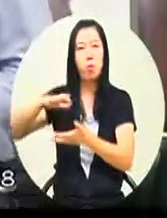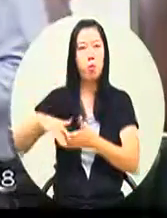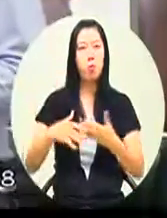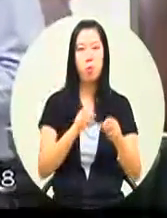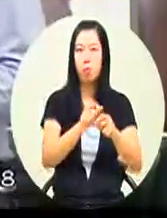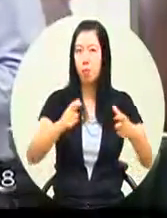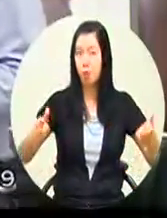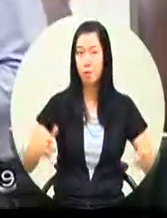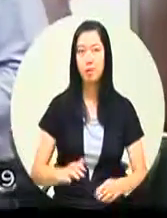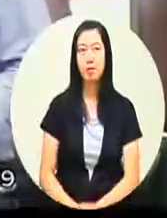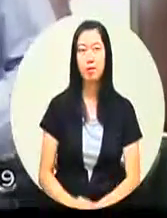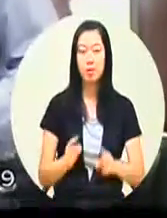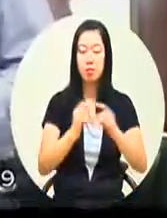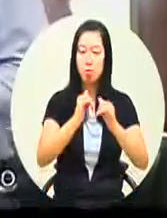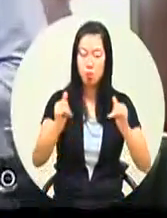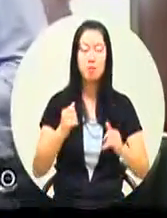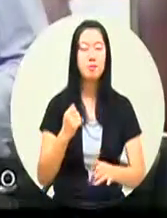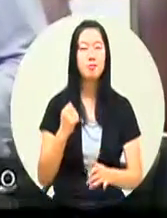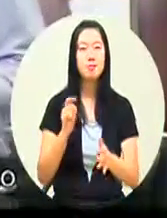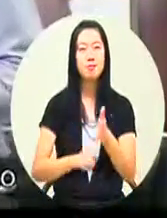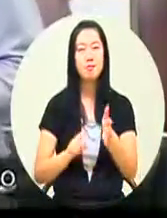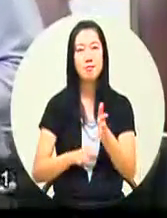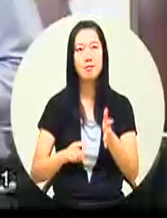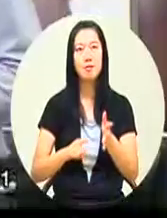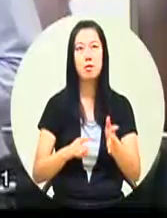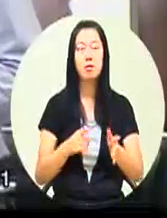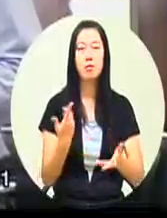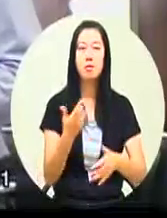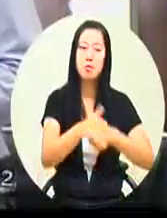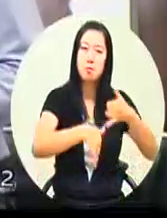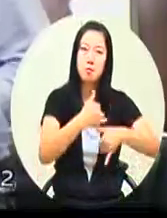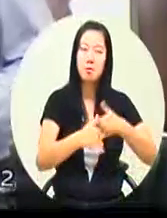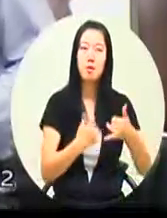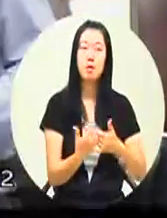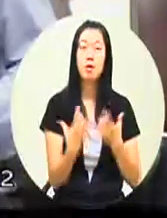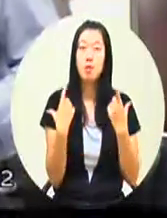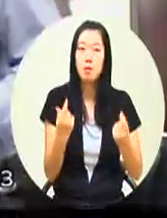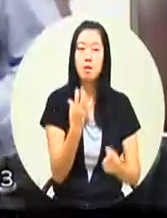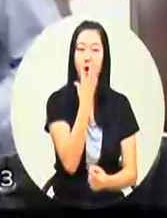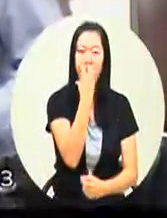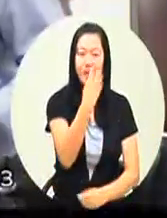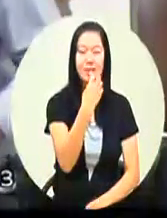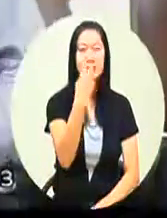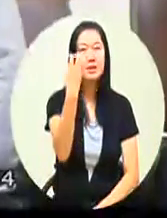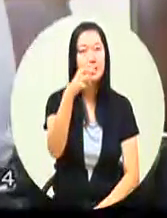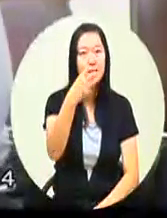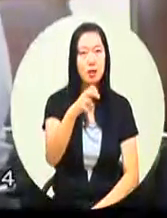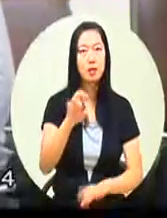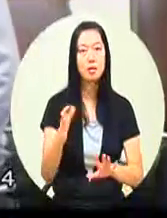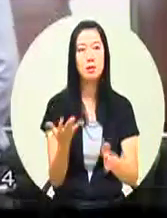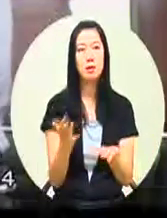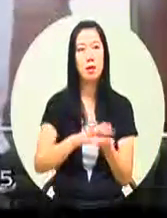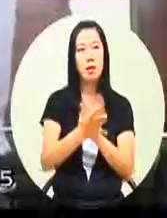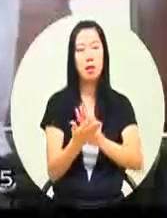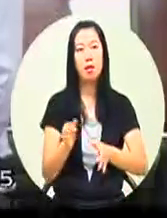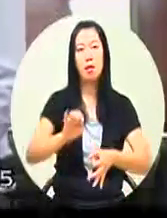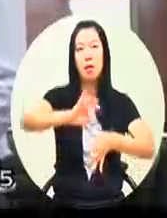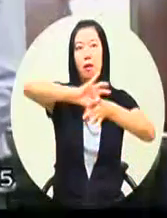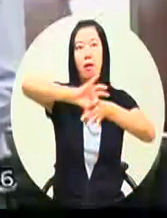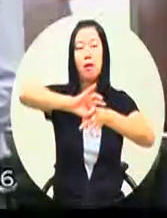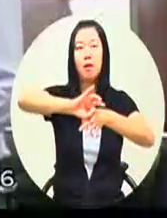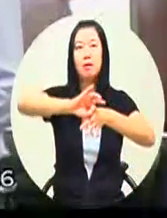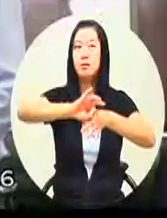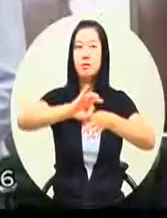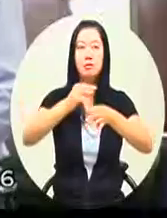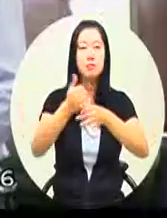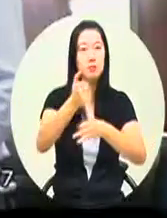单，打工哦，本来菜本来二十块的芭乐，现在变五十块，什么物件哦，不是加一杯啊，不